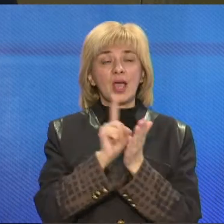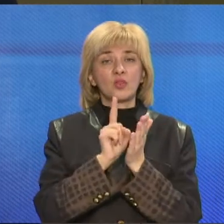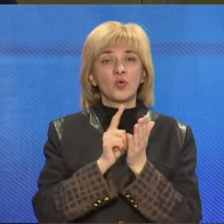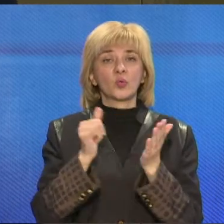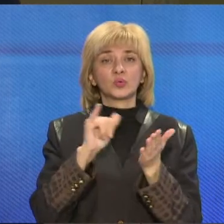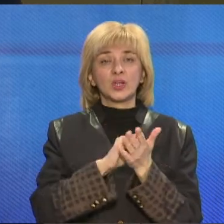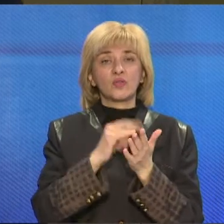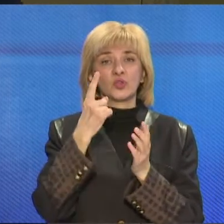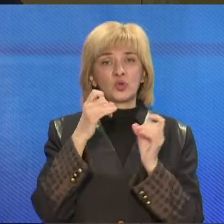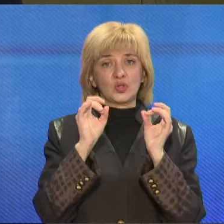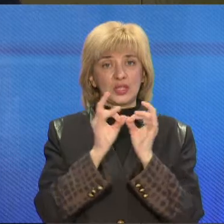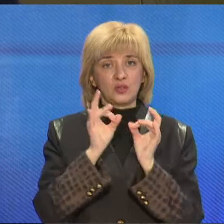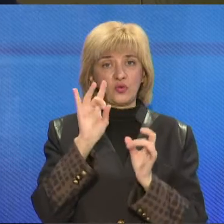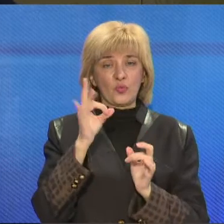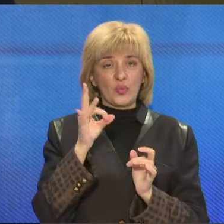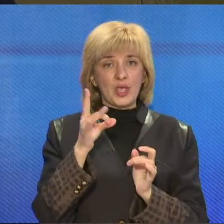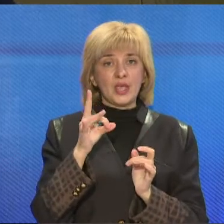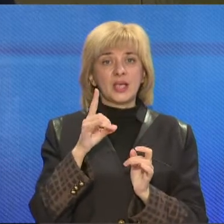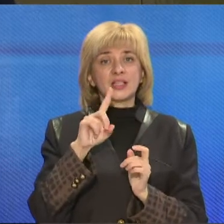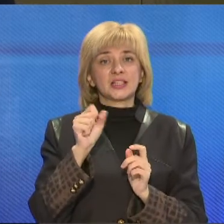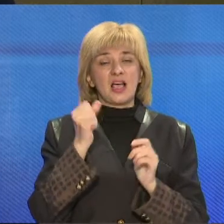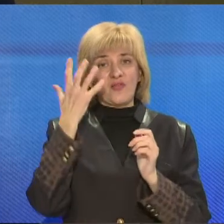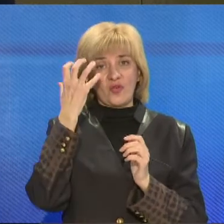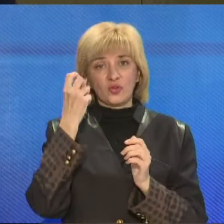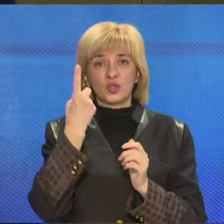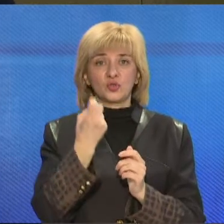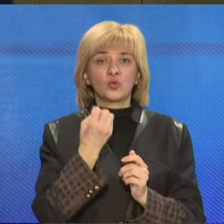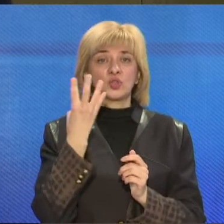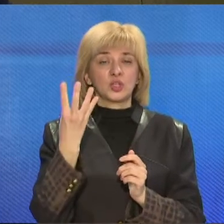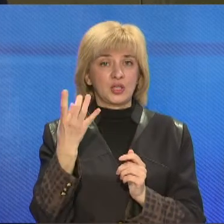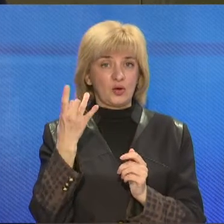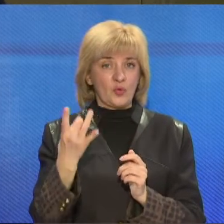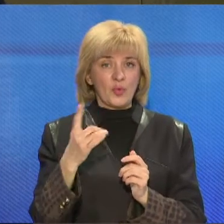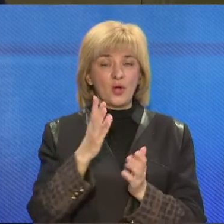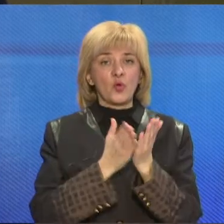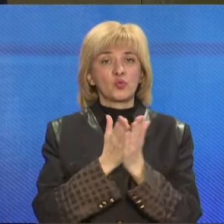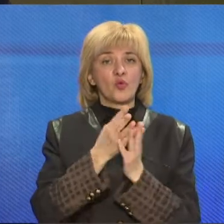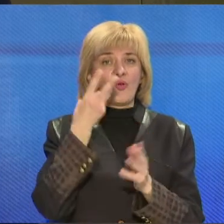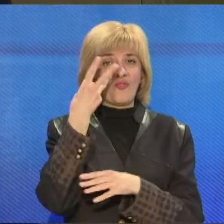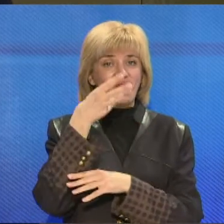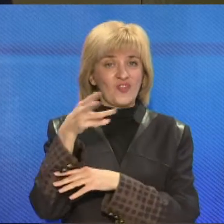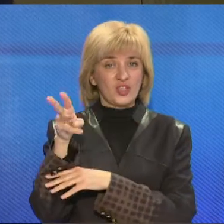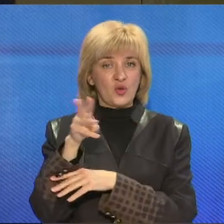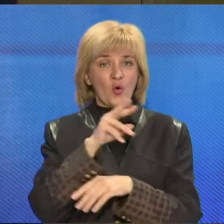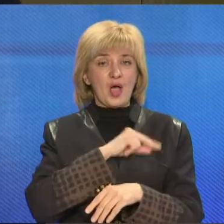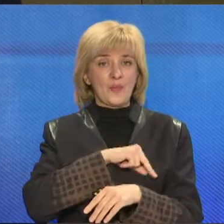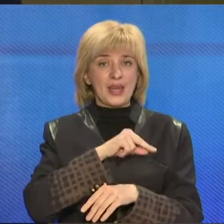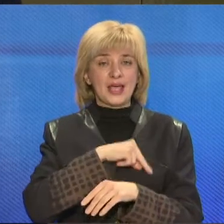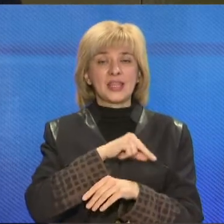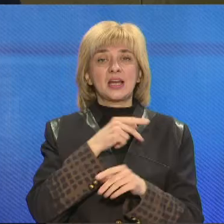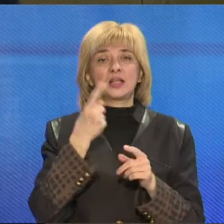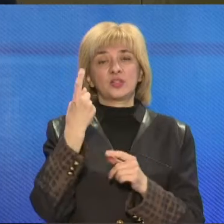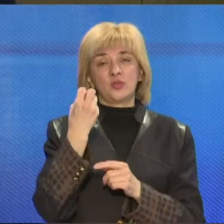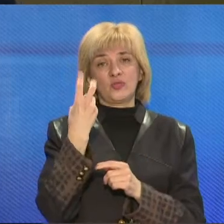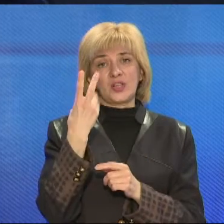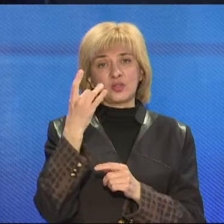об услугах фотографа, то ставка налога в городе Гродно установлена 104 рубля. Если это услуги видеооператора, то ставка налога установлена